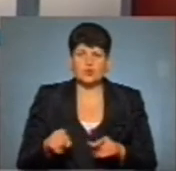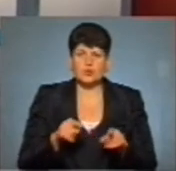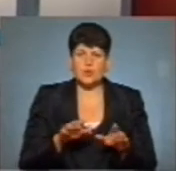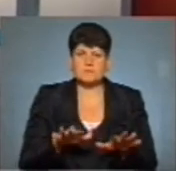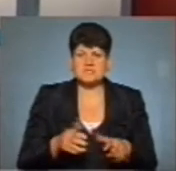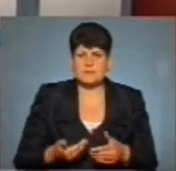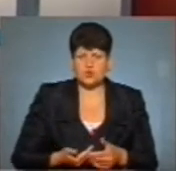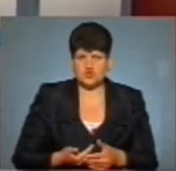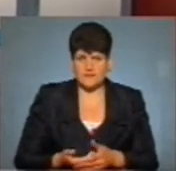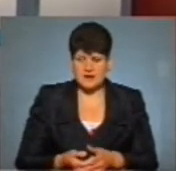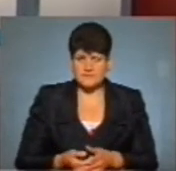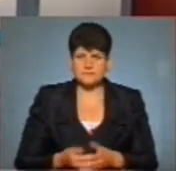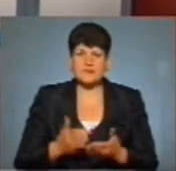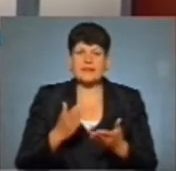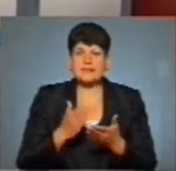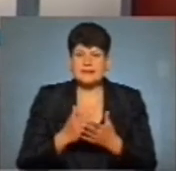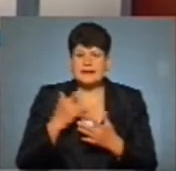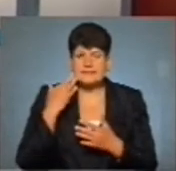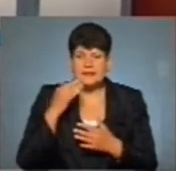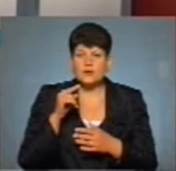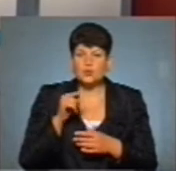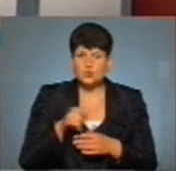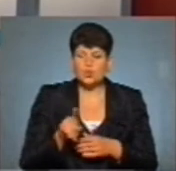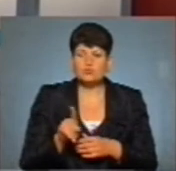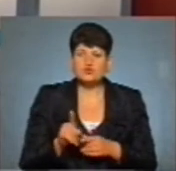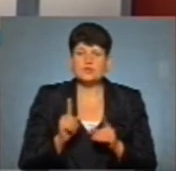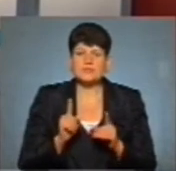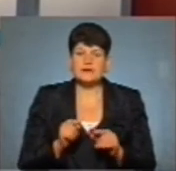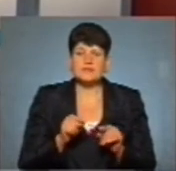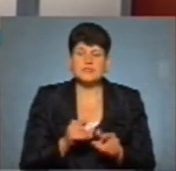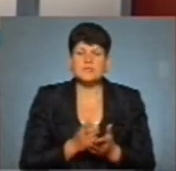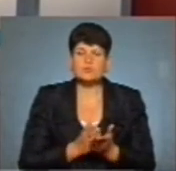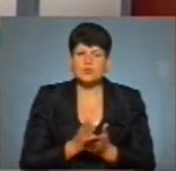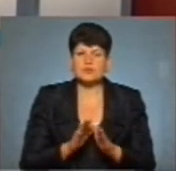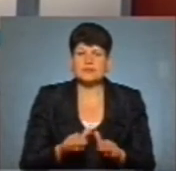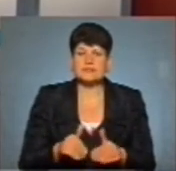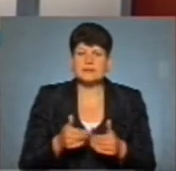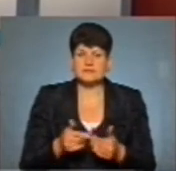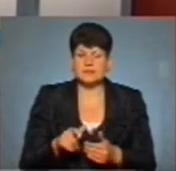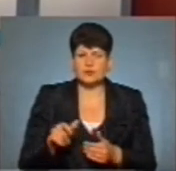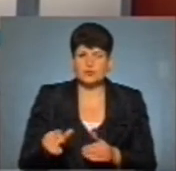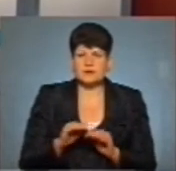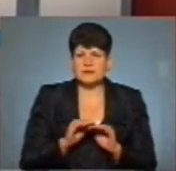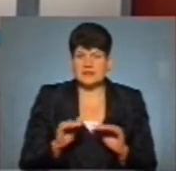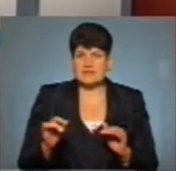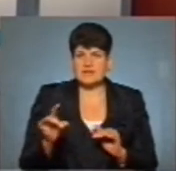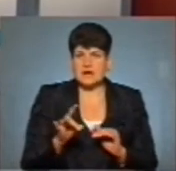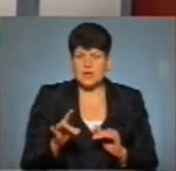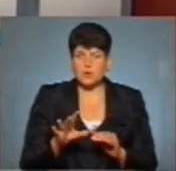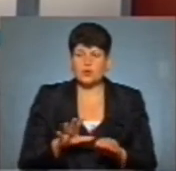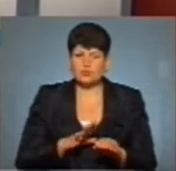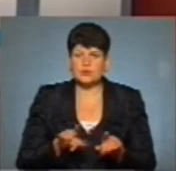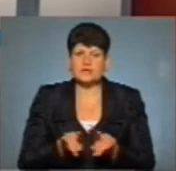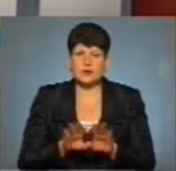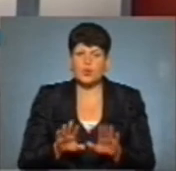проживання. Тобто є ідея, полягає в тому, щоб навіть ті послуги, які надавалися мешканцям на рівні районів, були також